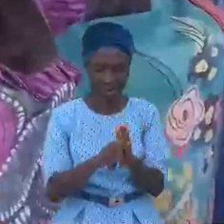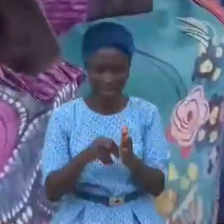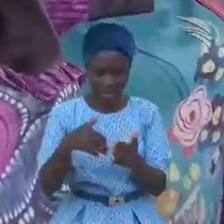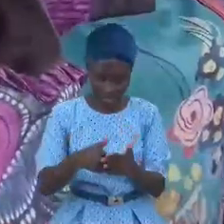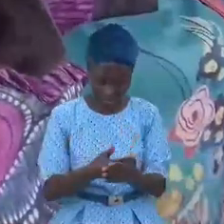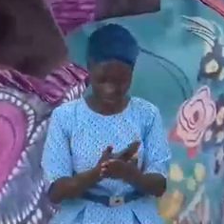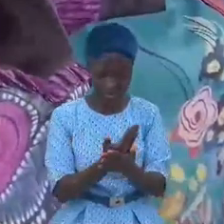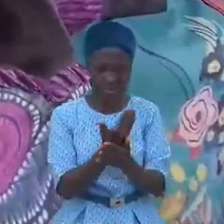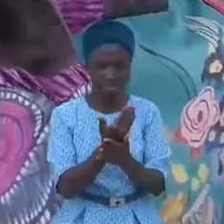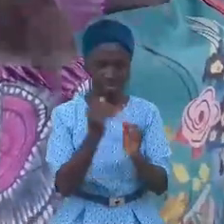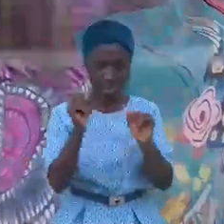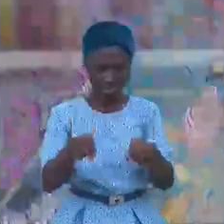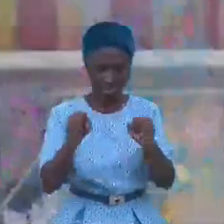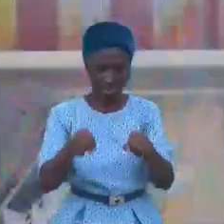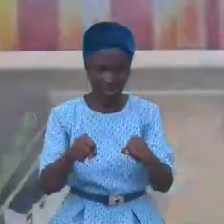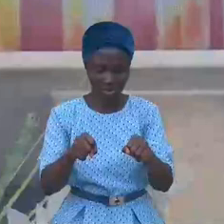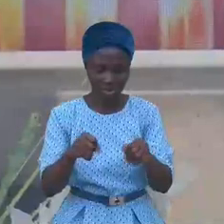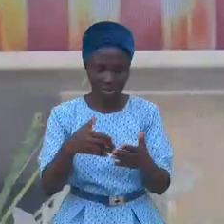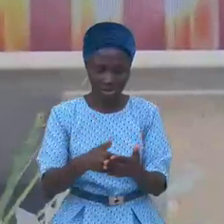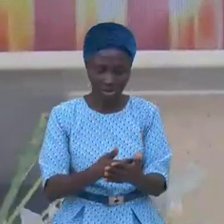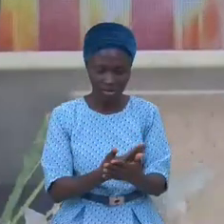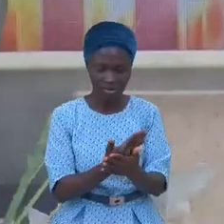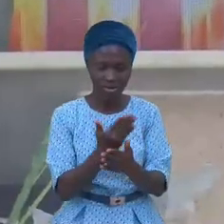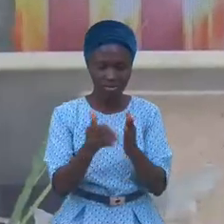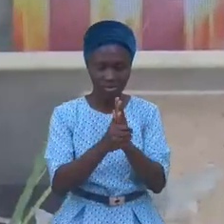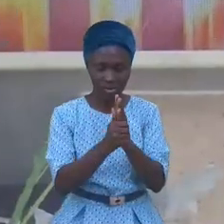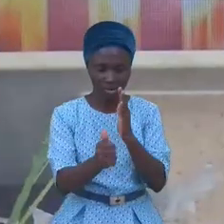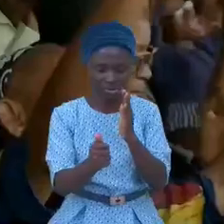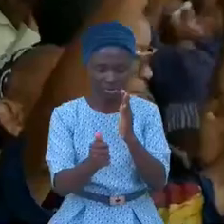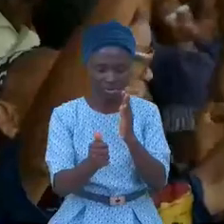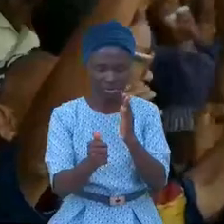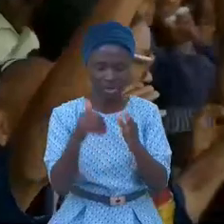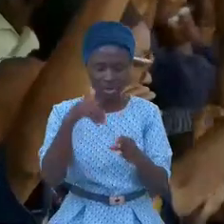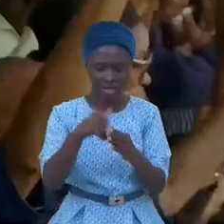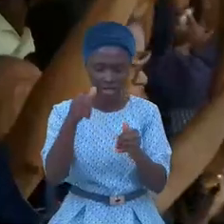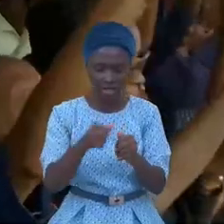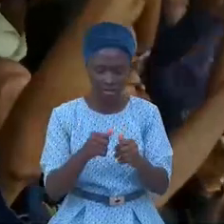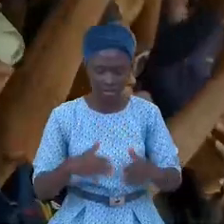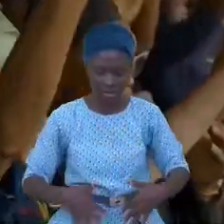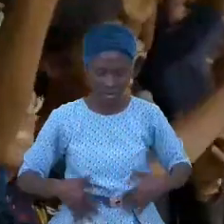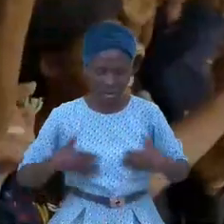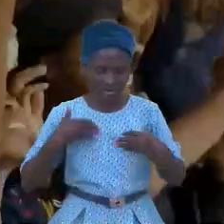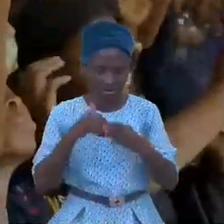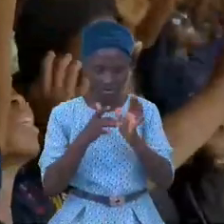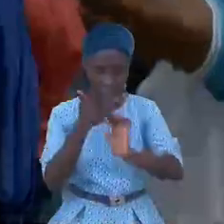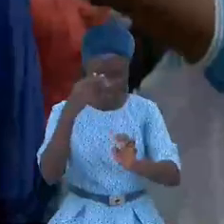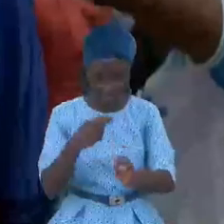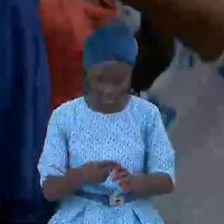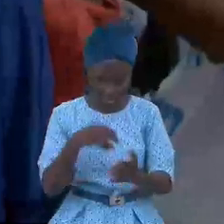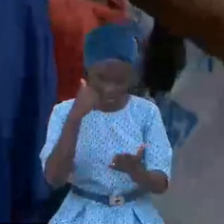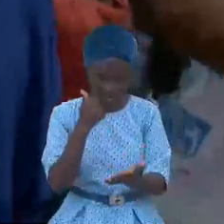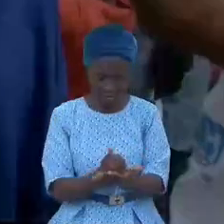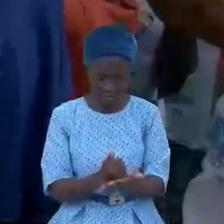une nouvelle capacité, une nouvelle habileté dans chaque vie au nom de